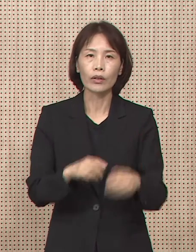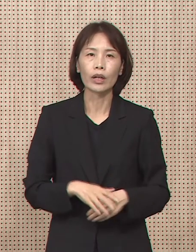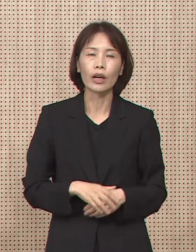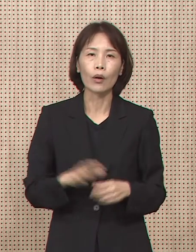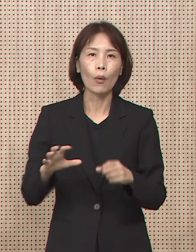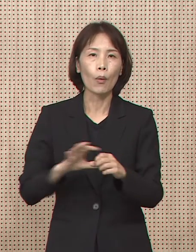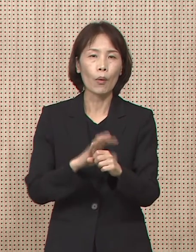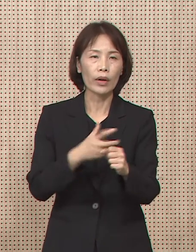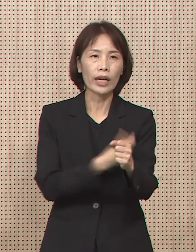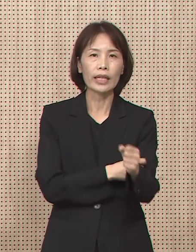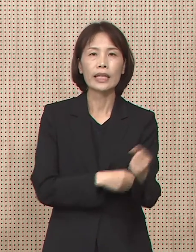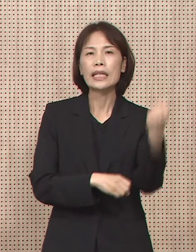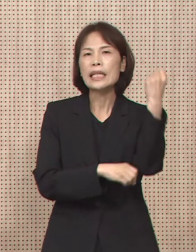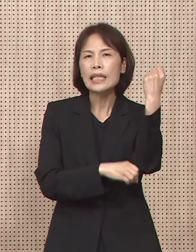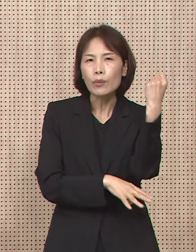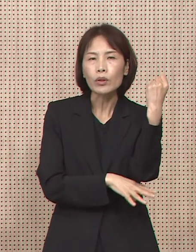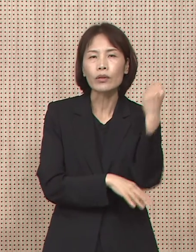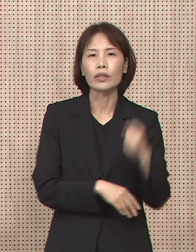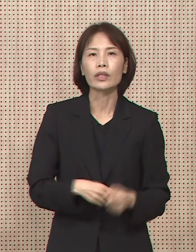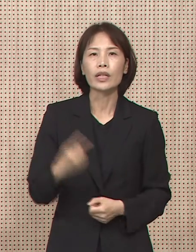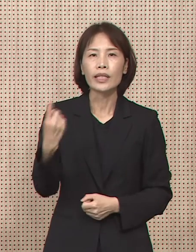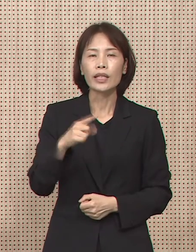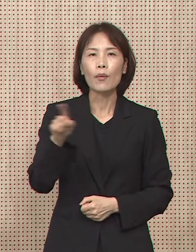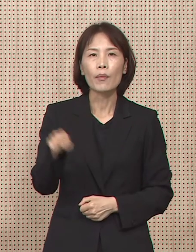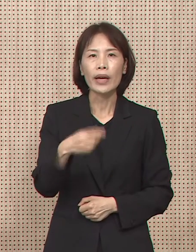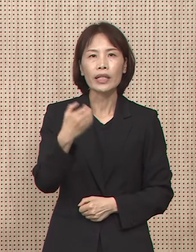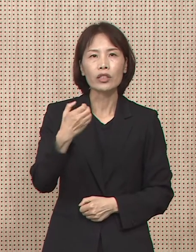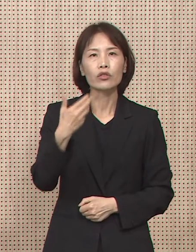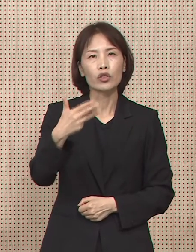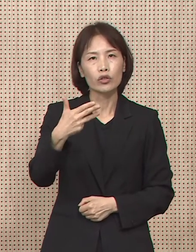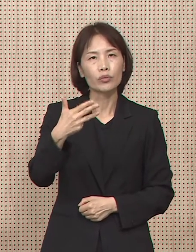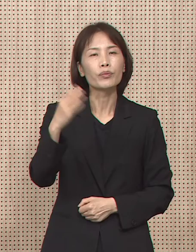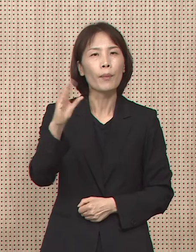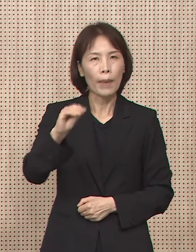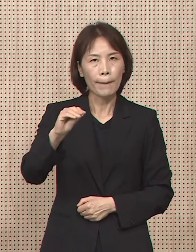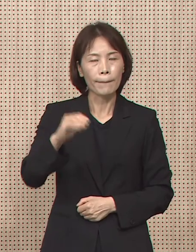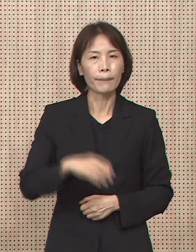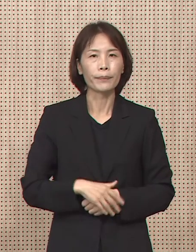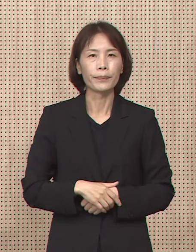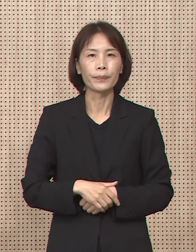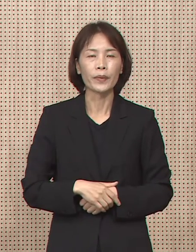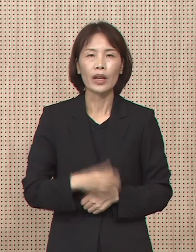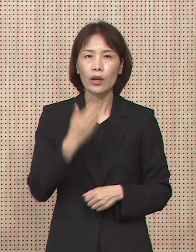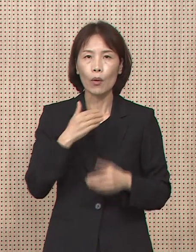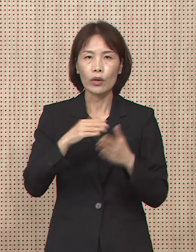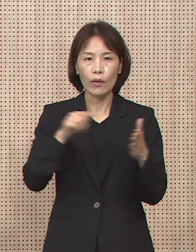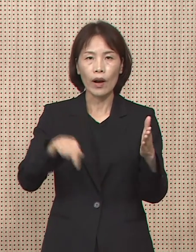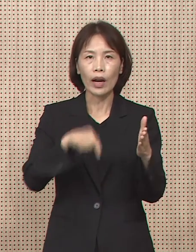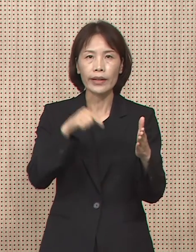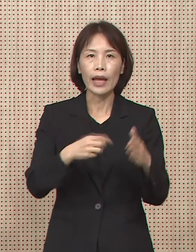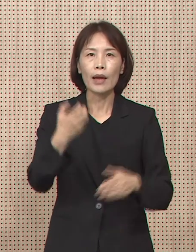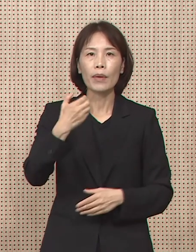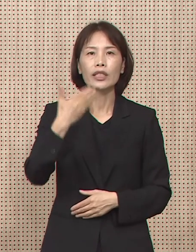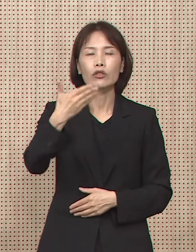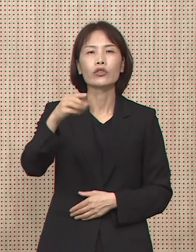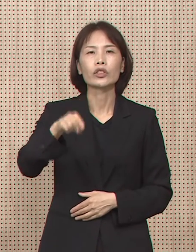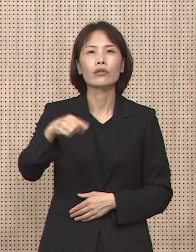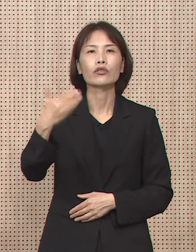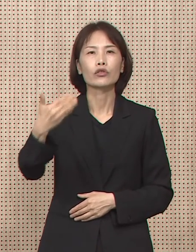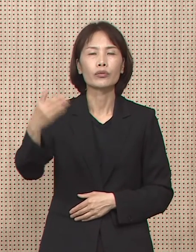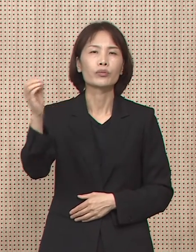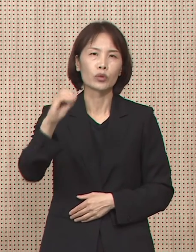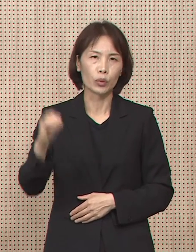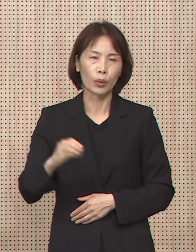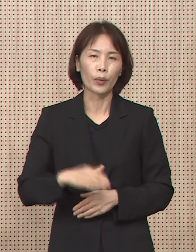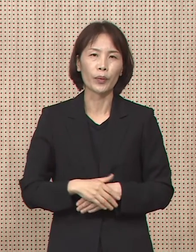코로나19 기본접종을 완료한 사람은 1,170만 9,462명으로 경기도 인구 대비 86.9%에